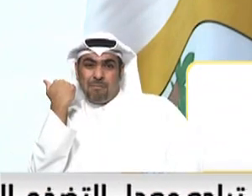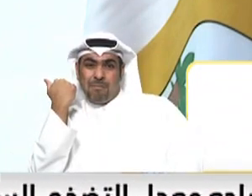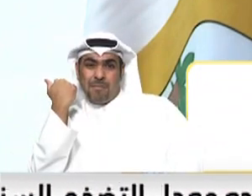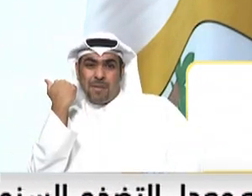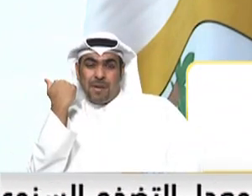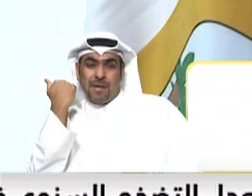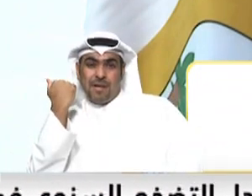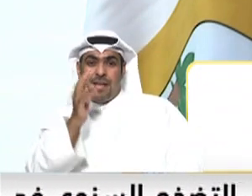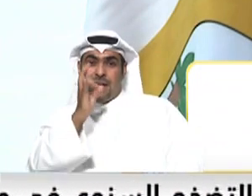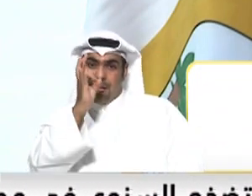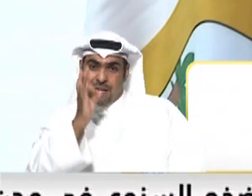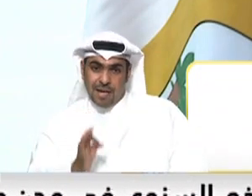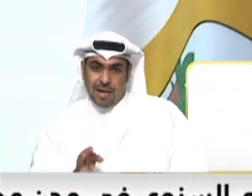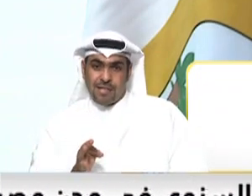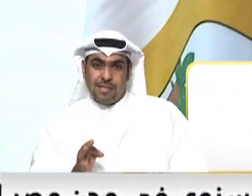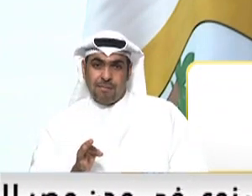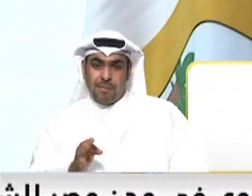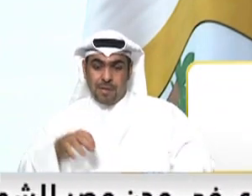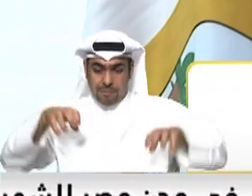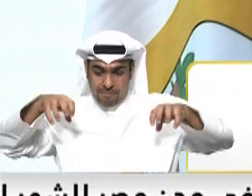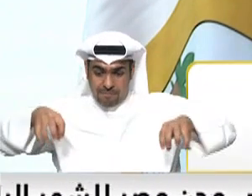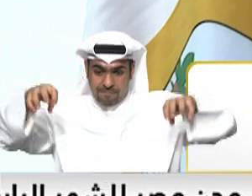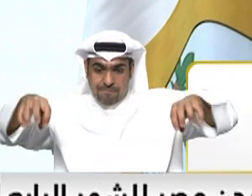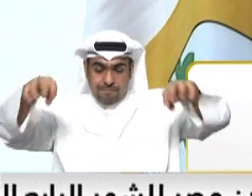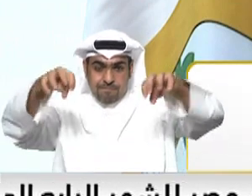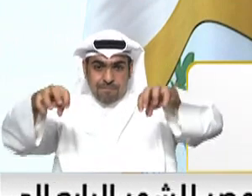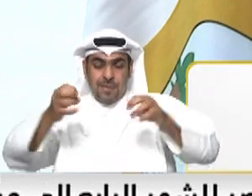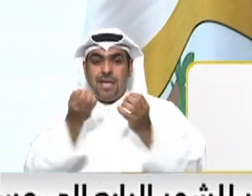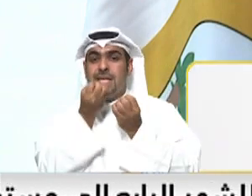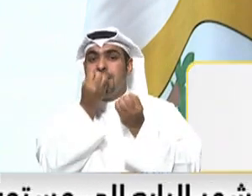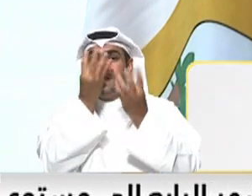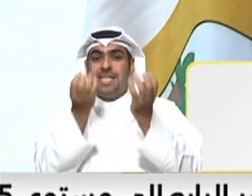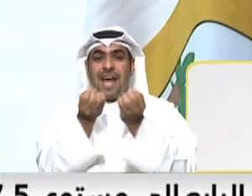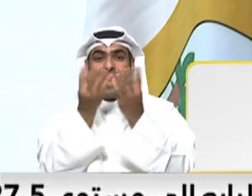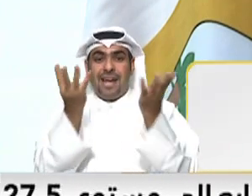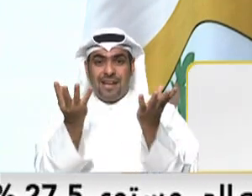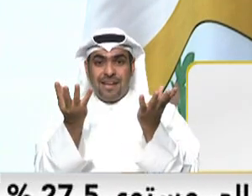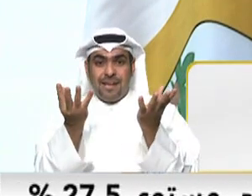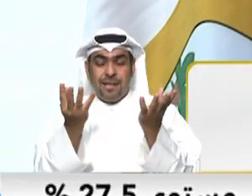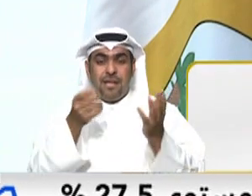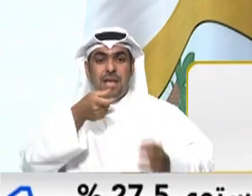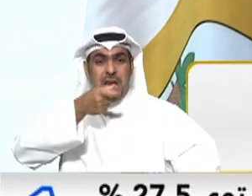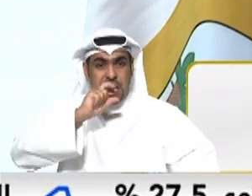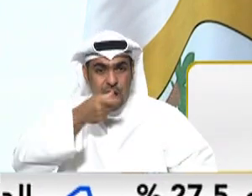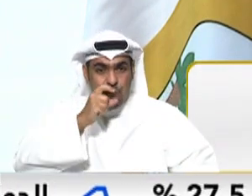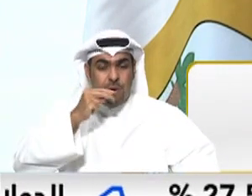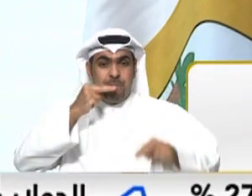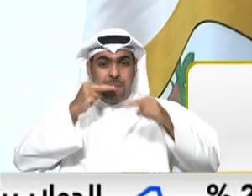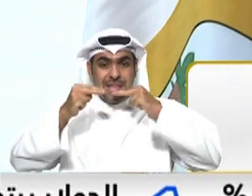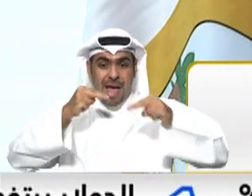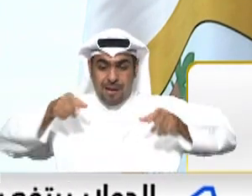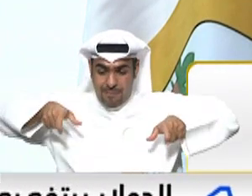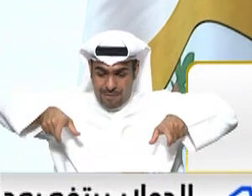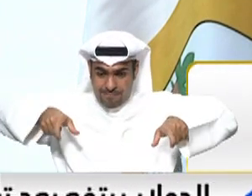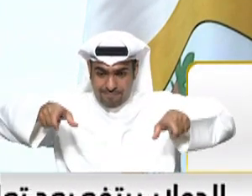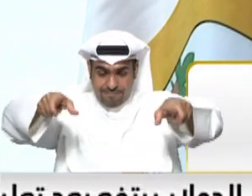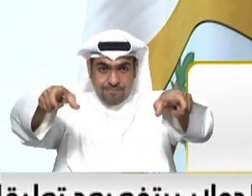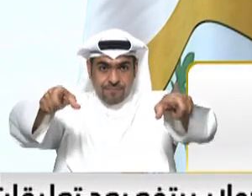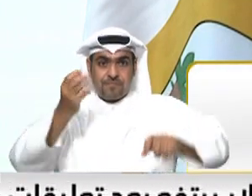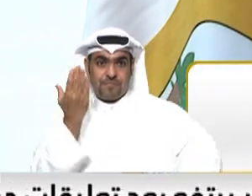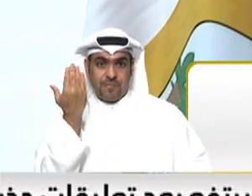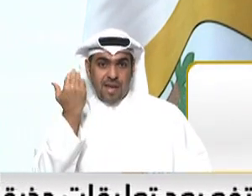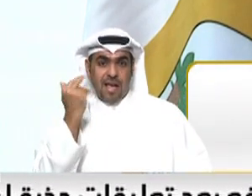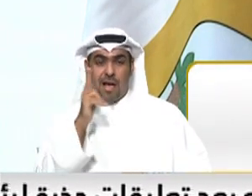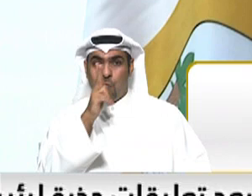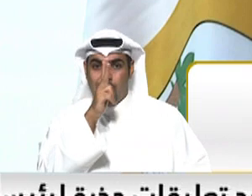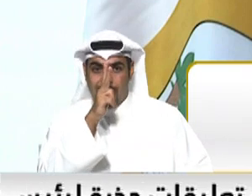فراح تكون هناك مزروعات على 4 مخارج للنفق بالإضافة إلى بعض الخدمات الإضافية، وأيضا النشاط التجاري اللي كان موجود بالسابق